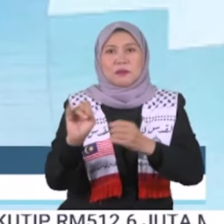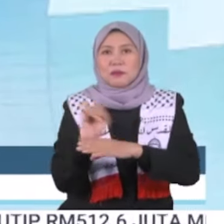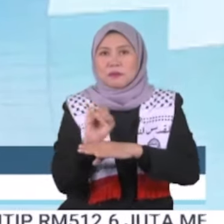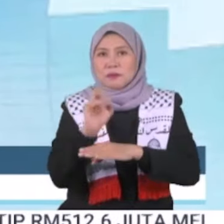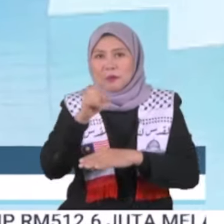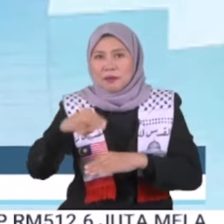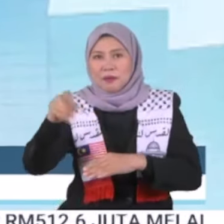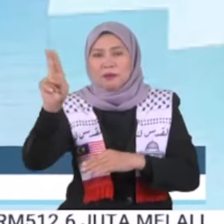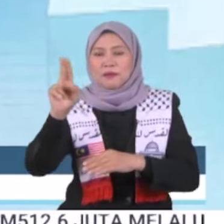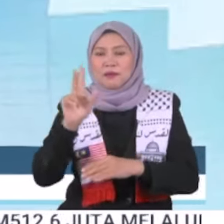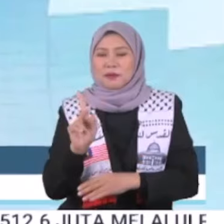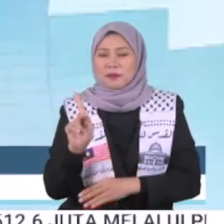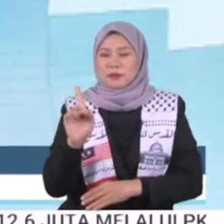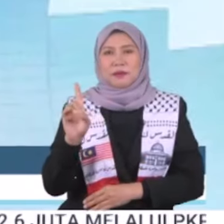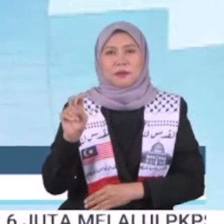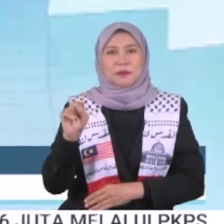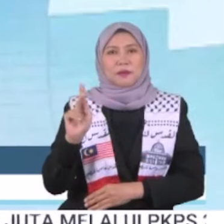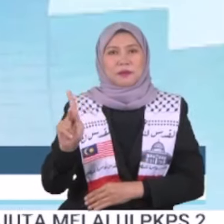lepas direkodkan